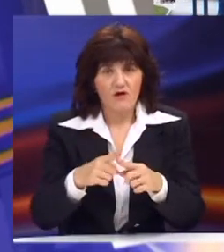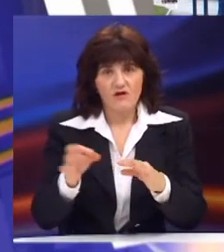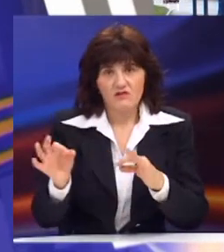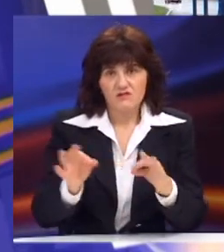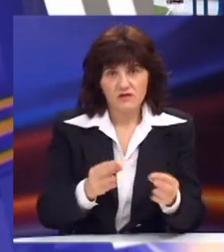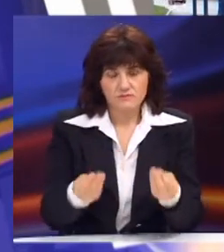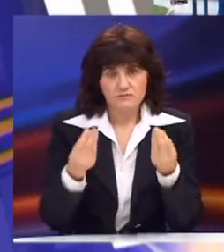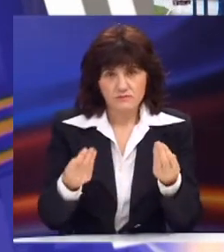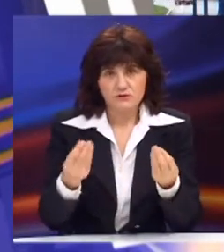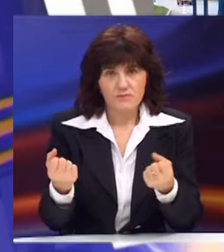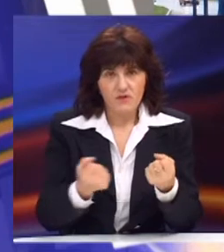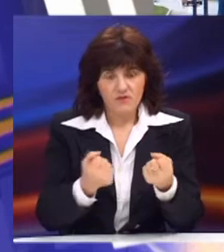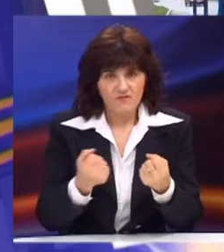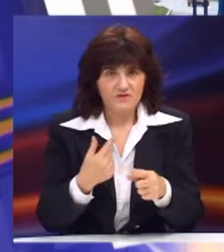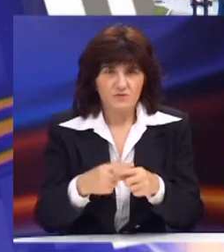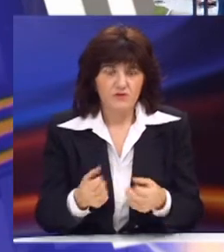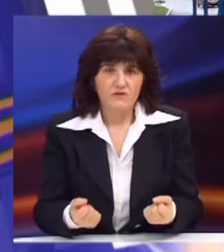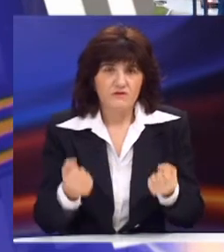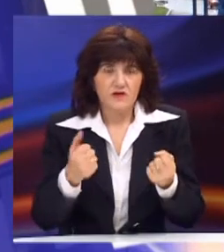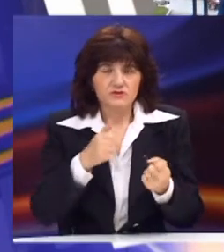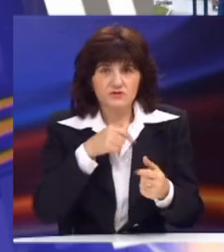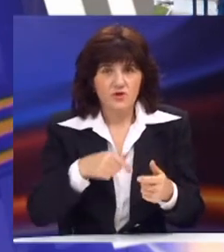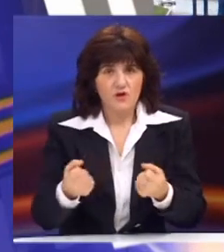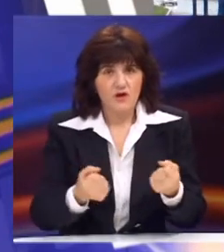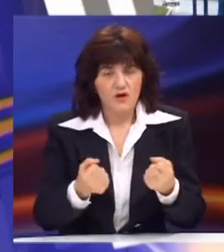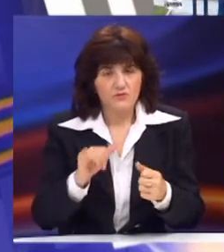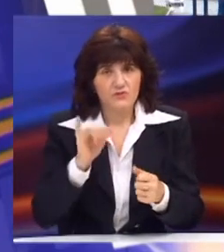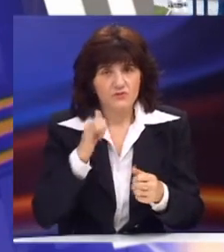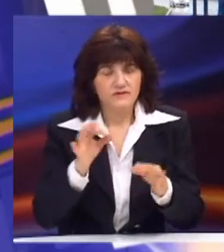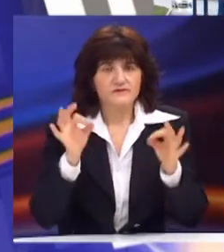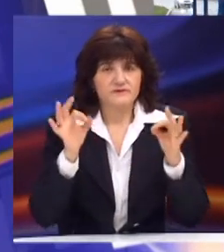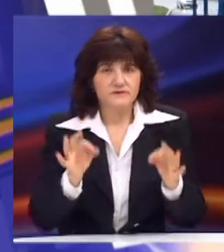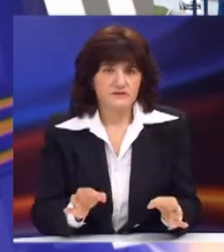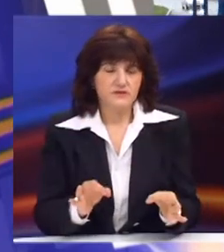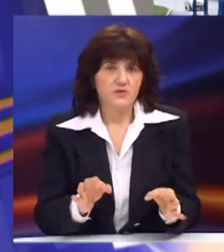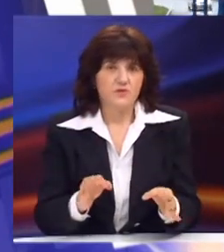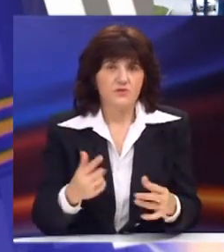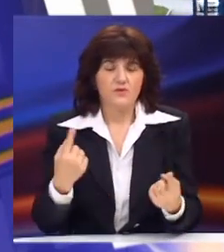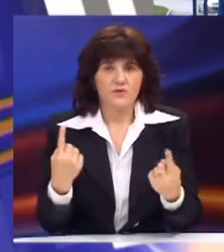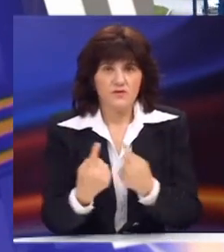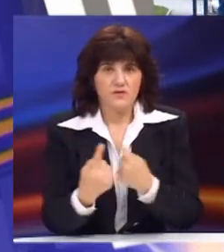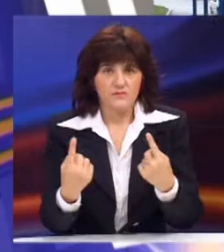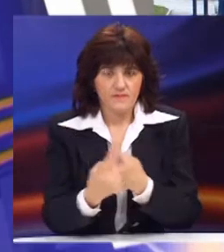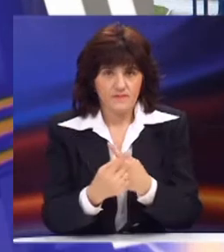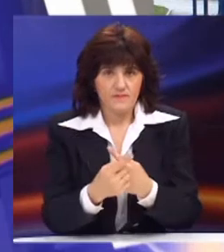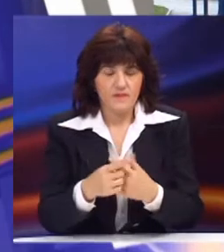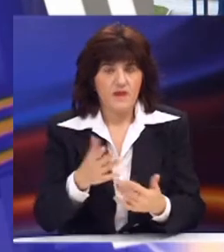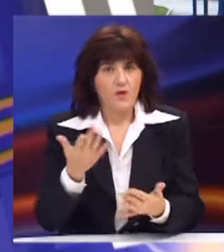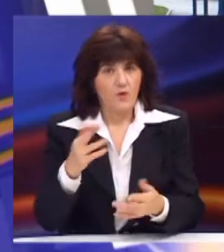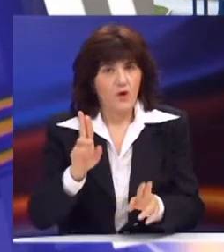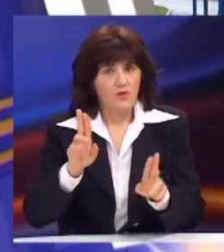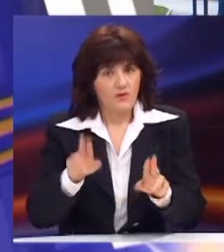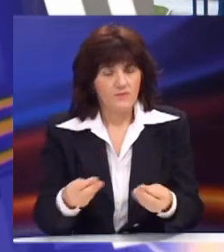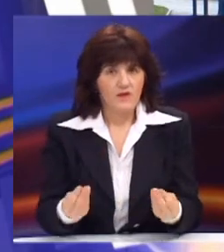tehničku ispravnost vozila, jer znamo da je tehnička ispravnost jedan od bitnijih faktora bezbednosti svih učesnika u saobraćaju